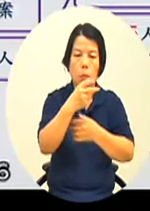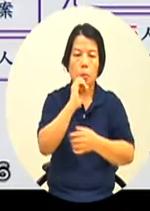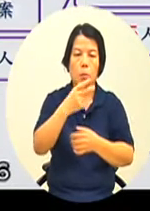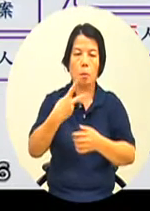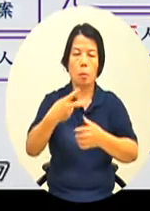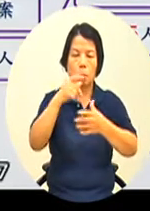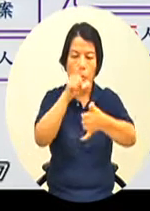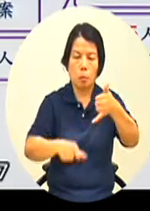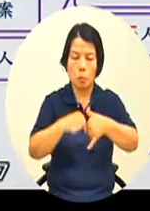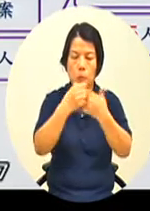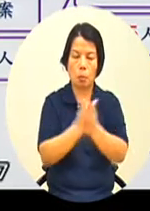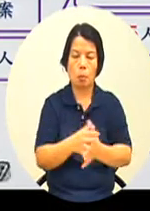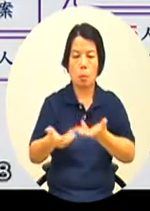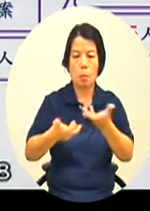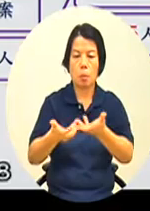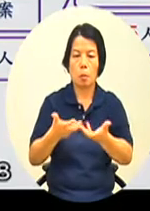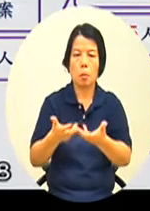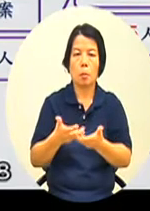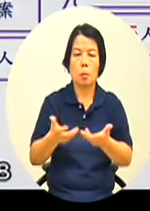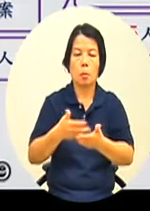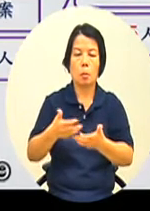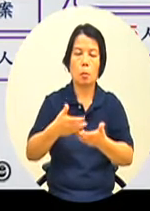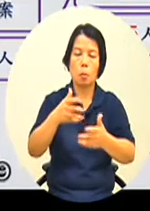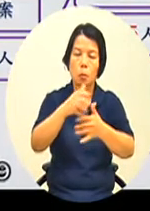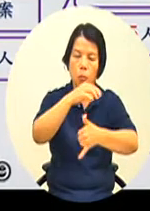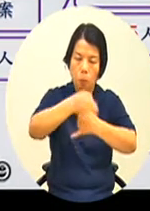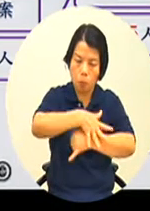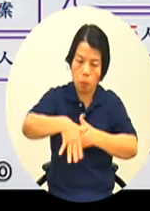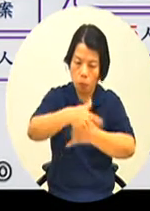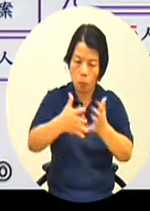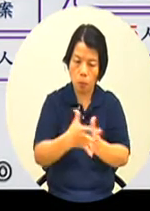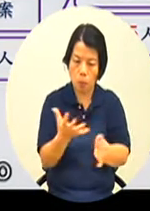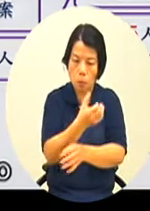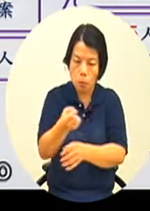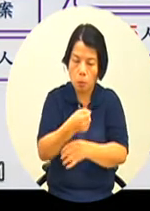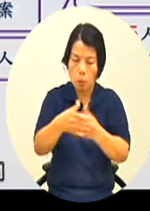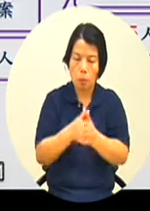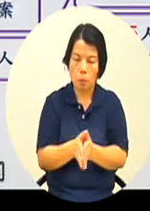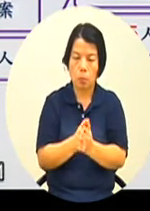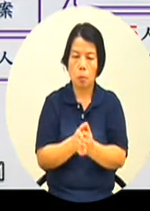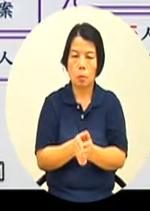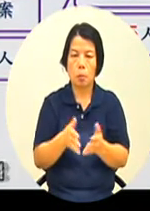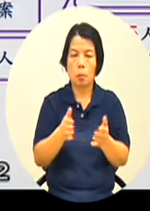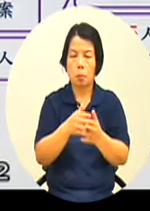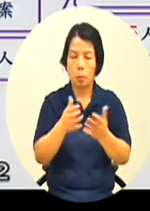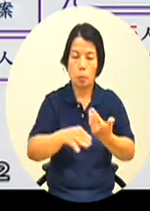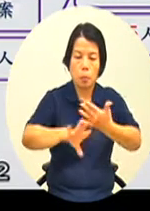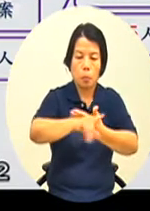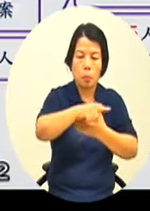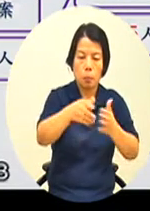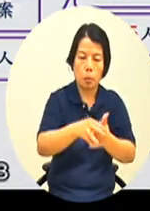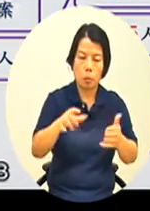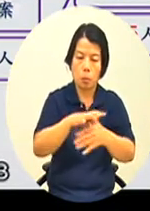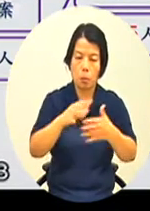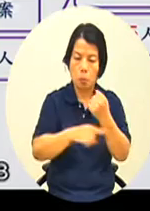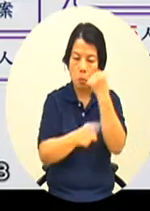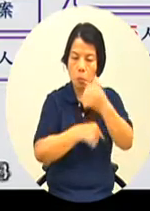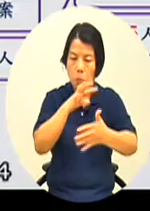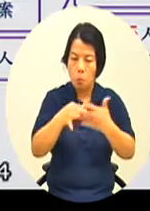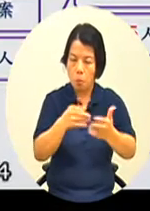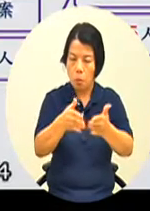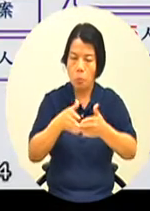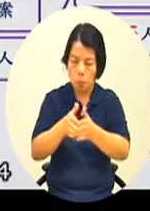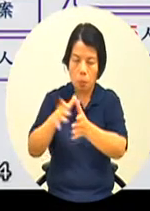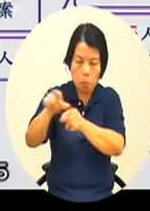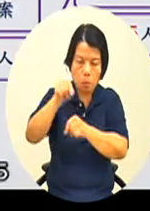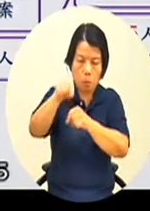除了属于业务单位，前者已由业管单位来做相关的妥处外，其他经因相关的法令来进行查处，其中